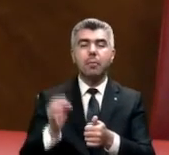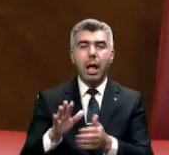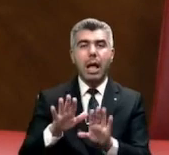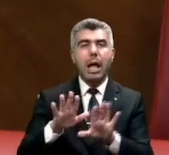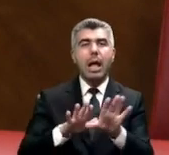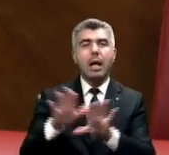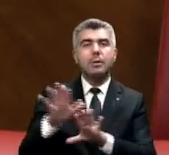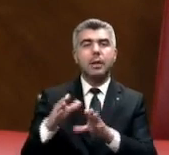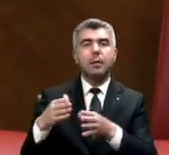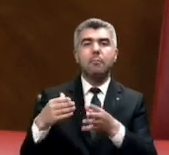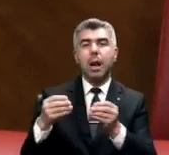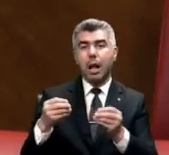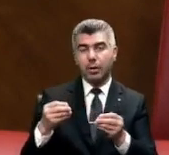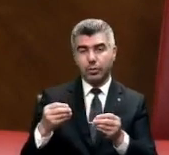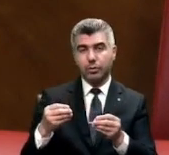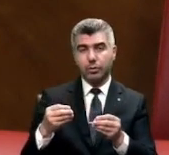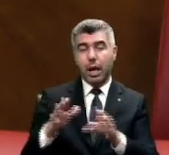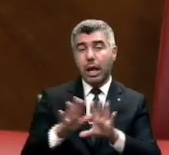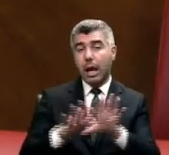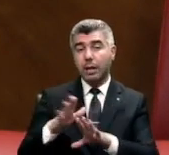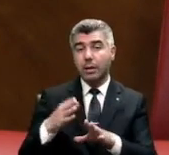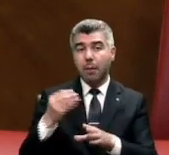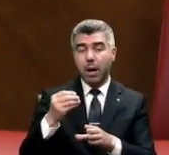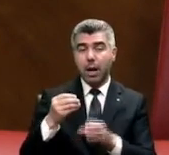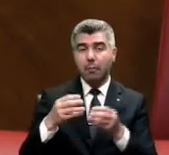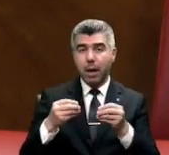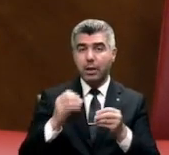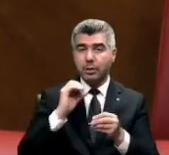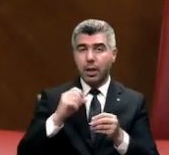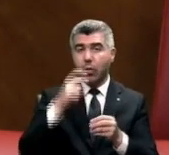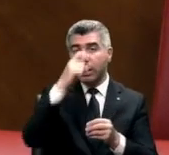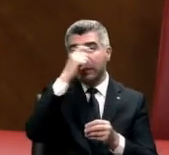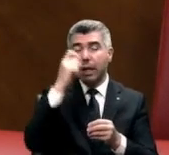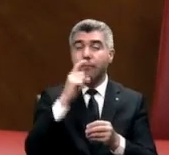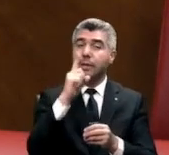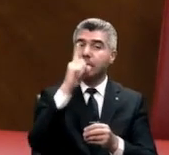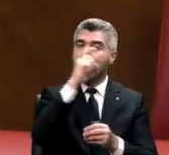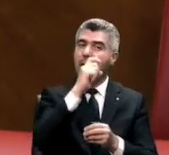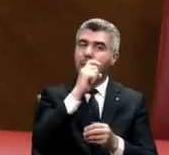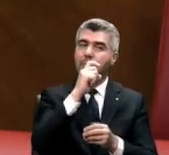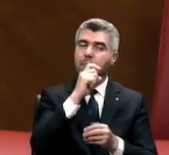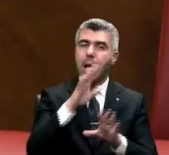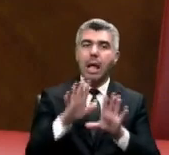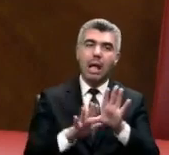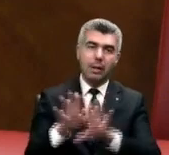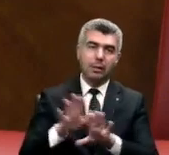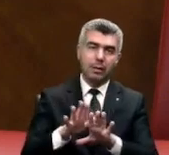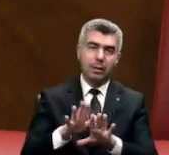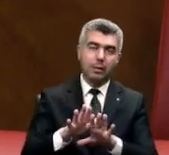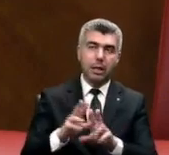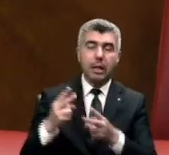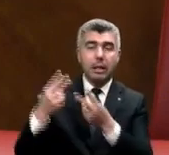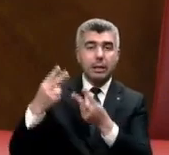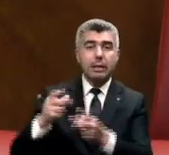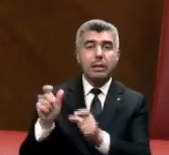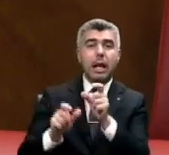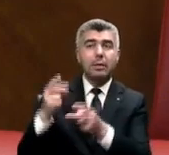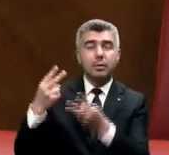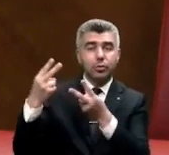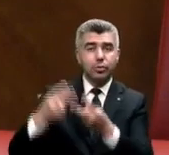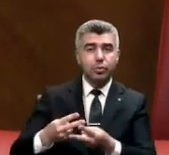ومراكش انا تنقول لكم بان اكادير ومراكش كتعاني خصوصا في الفصل ديال الصيف خصوصا اكادير راه الناس كيجوا مع الاسر